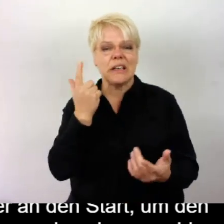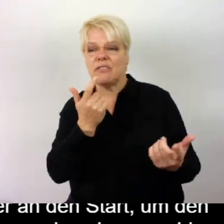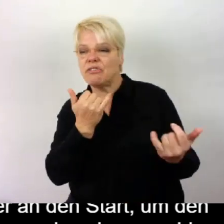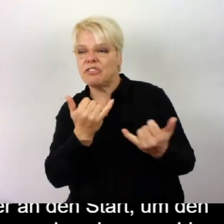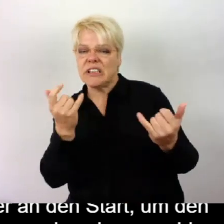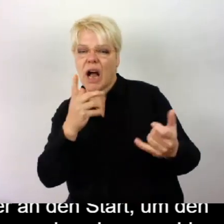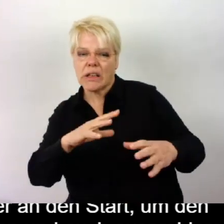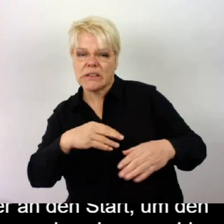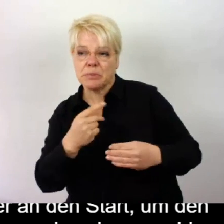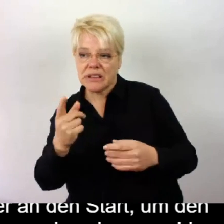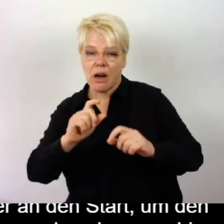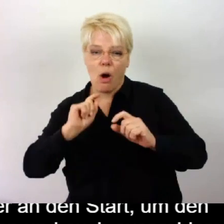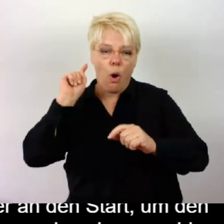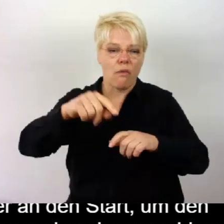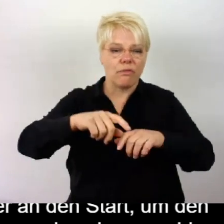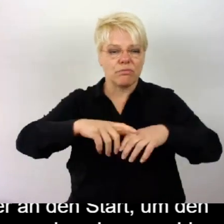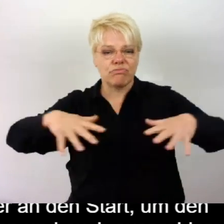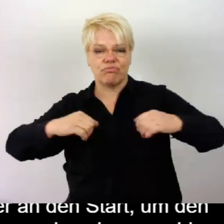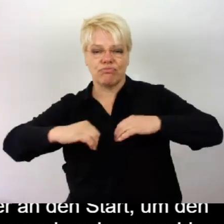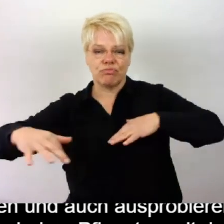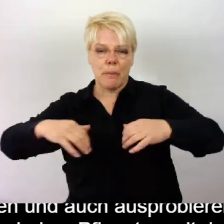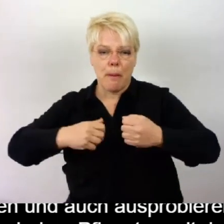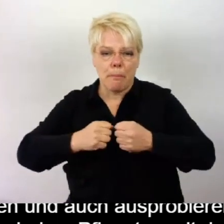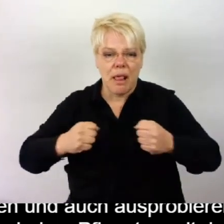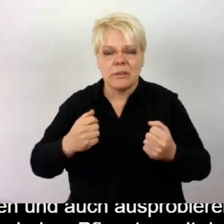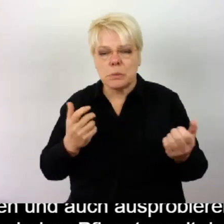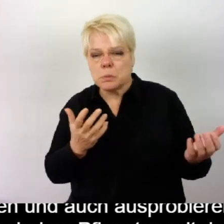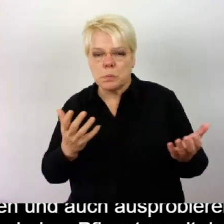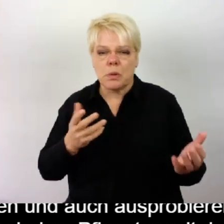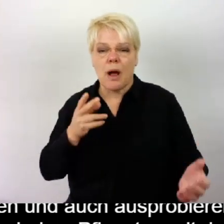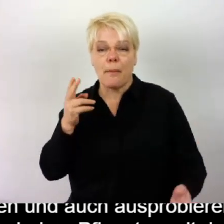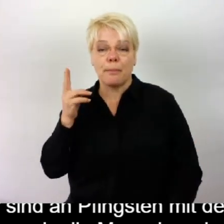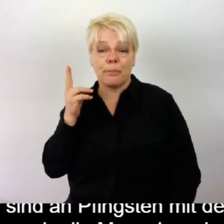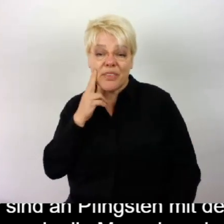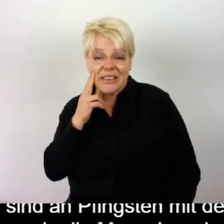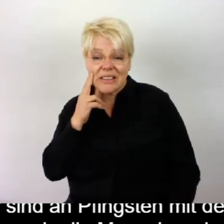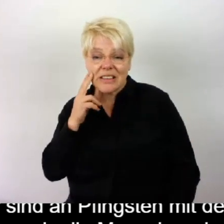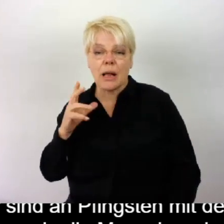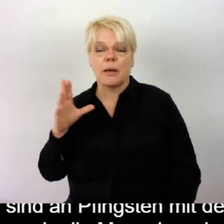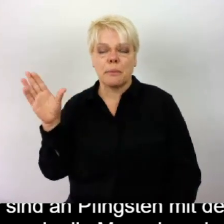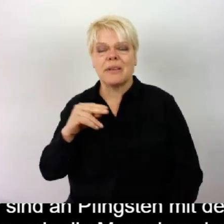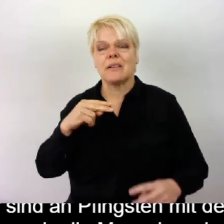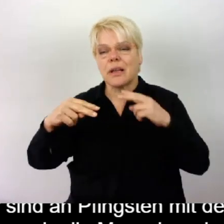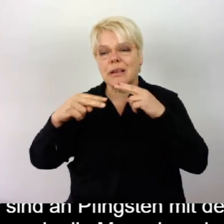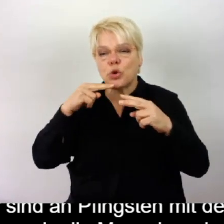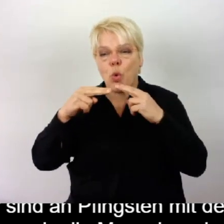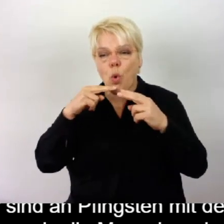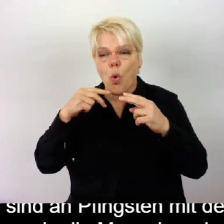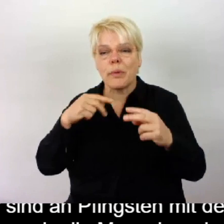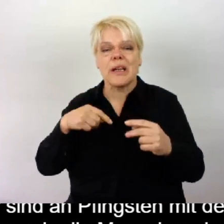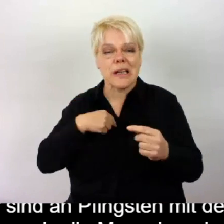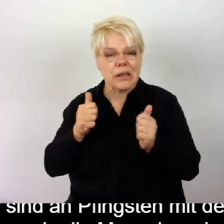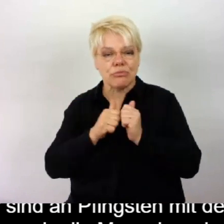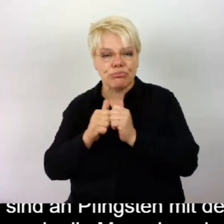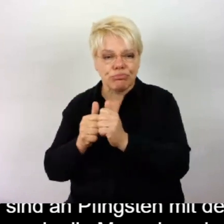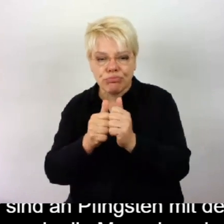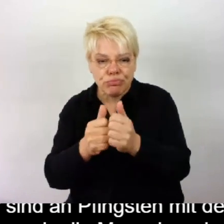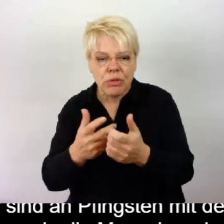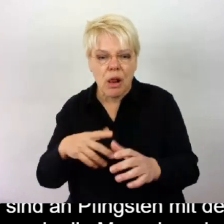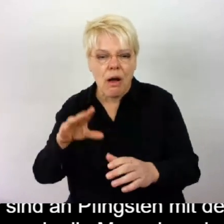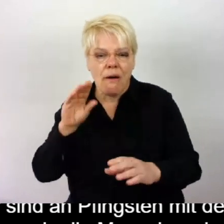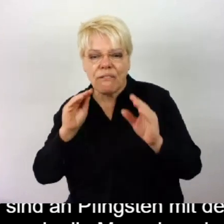der Hygiene- und Gesundheitsauflagen. Das heißt, die Konzepte müssen erarbeitet werden. Das tun die Intendantinnen und Intendanten schon und dann mit den